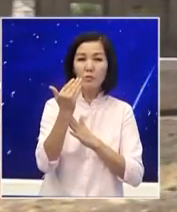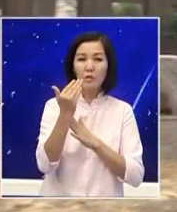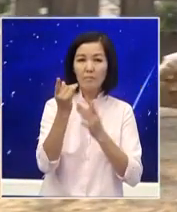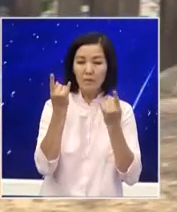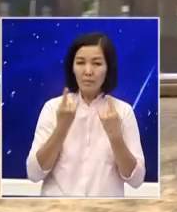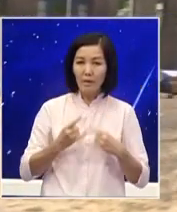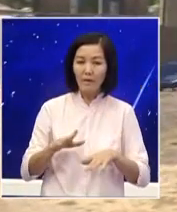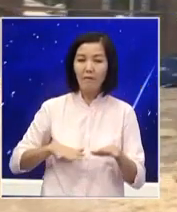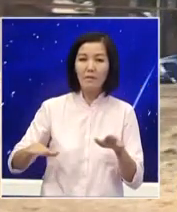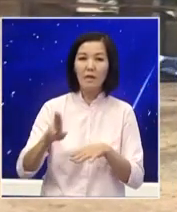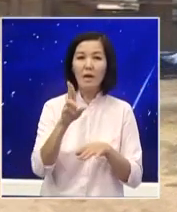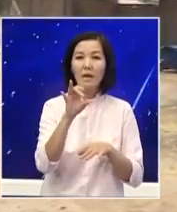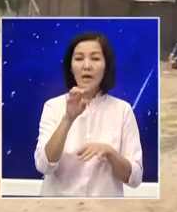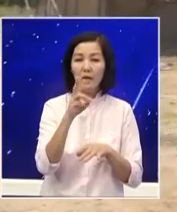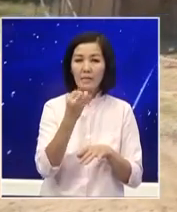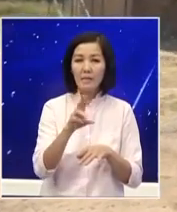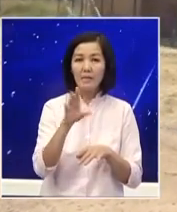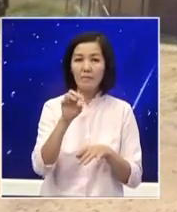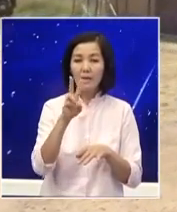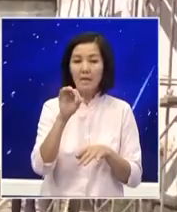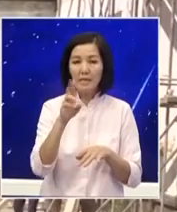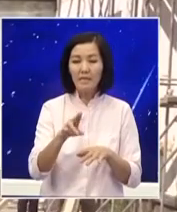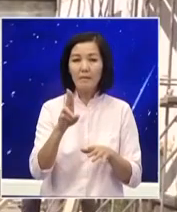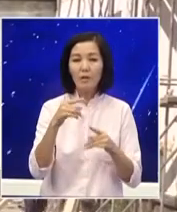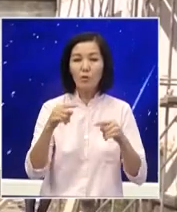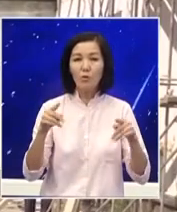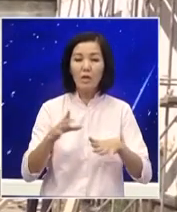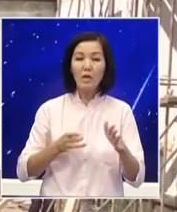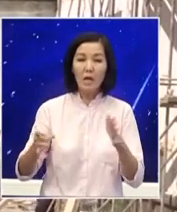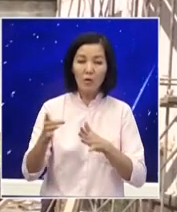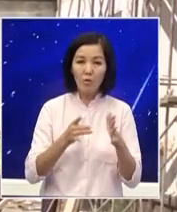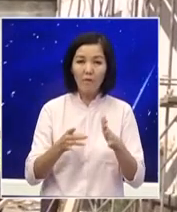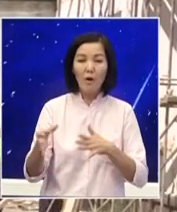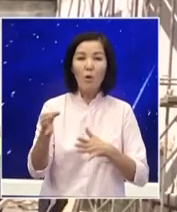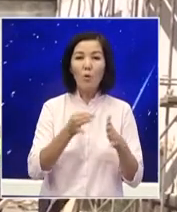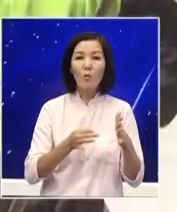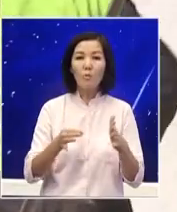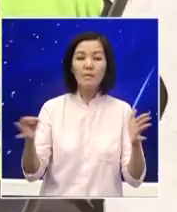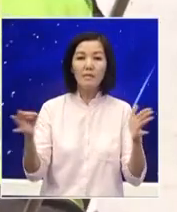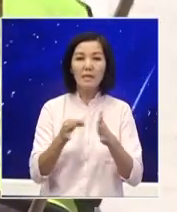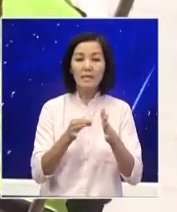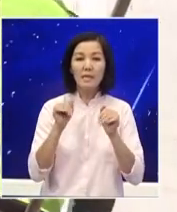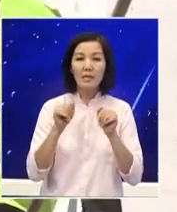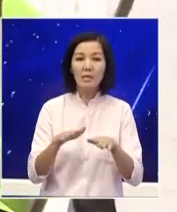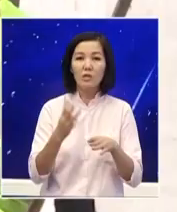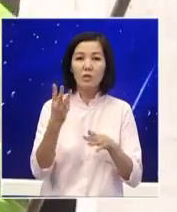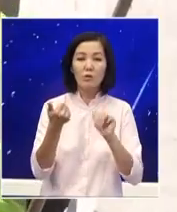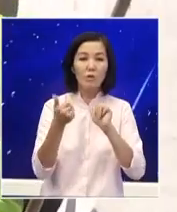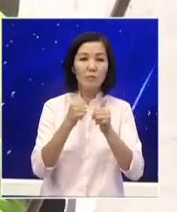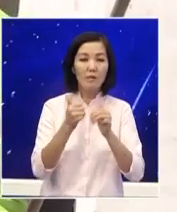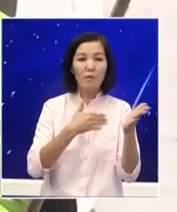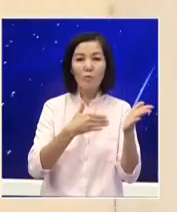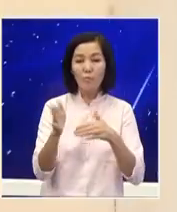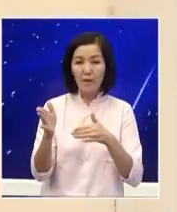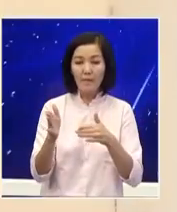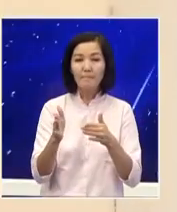уровнем в карасайском или скам яндексе казахском и ряде других районов области и нацелены на решение проблемы 3 сменного обучения